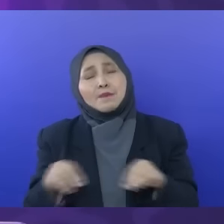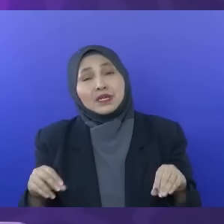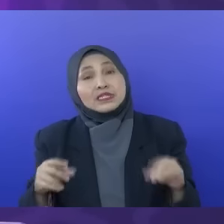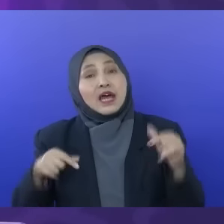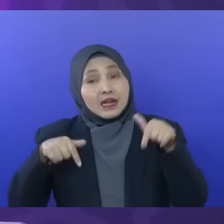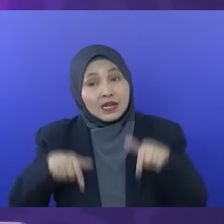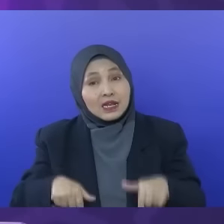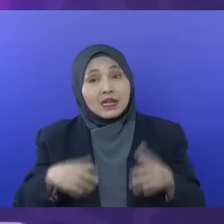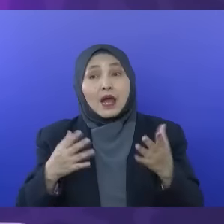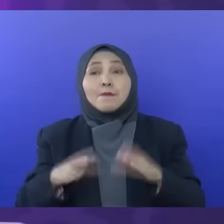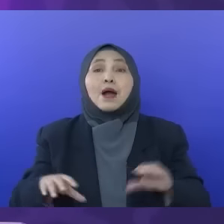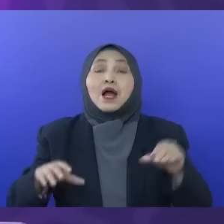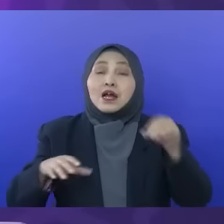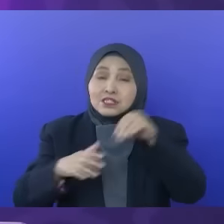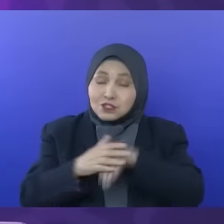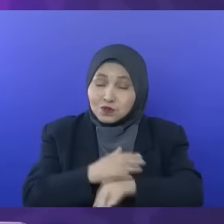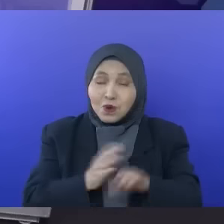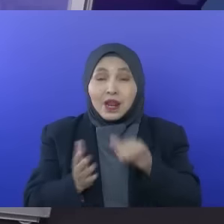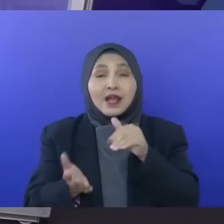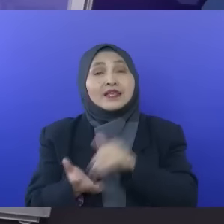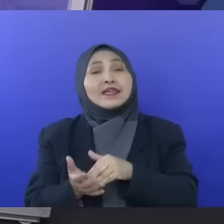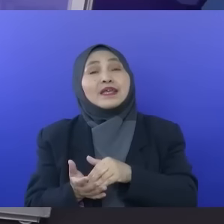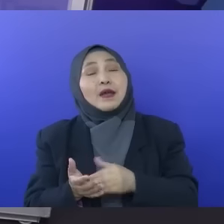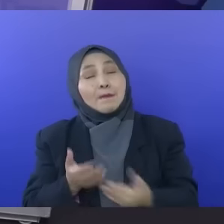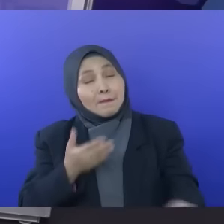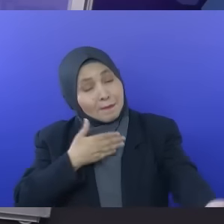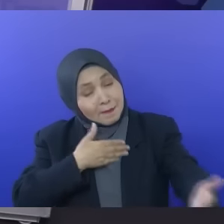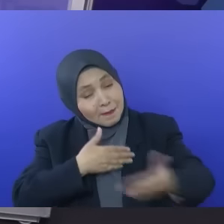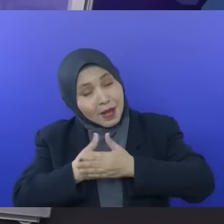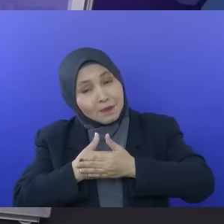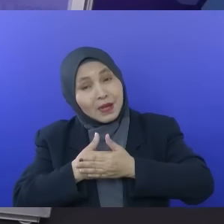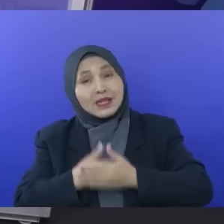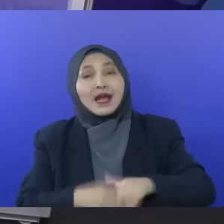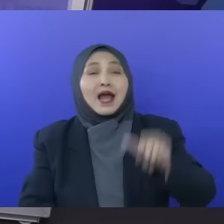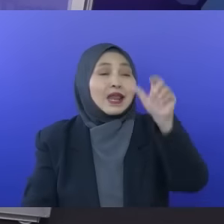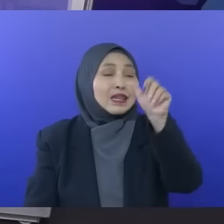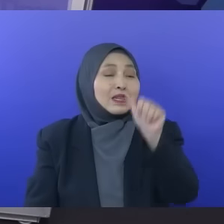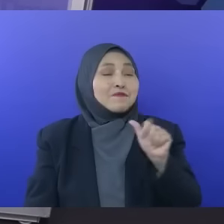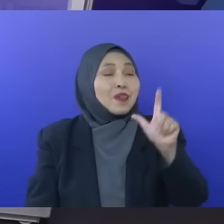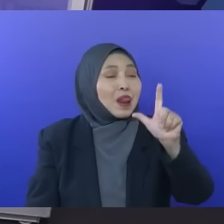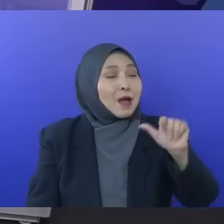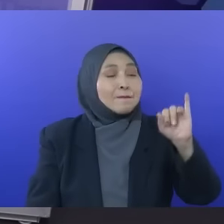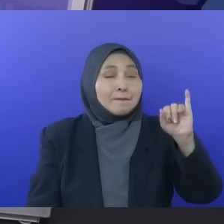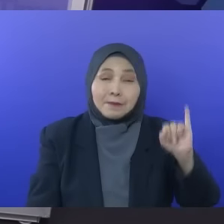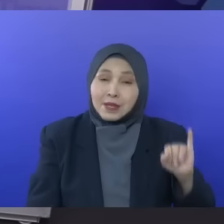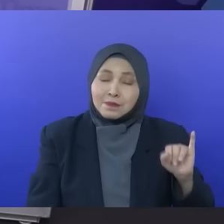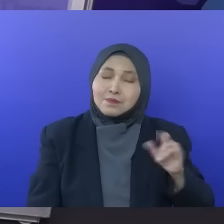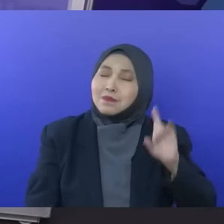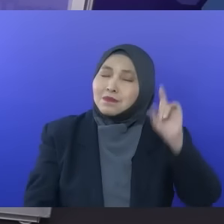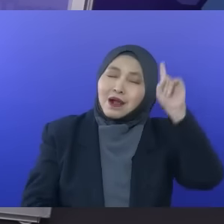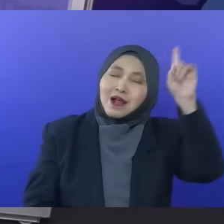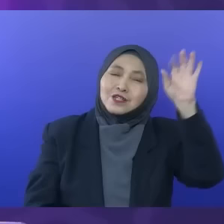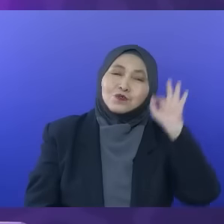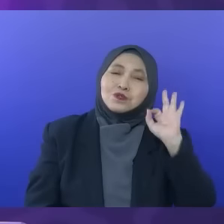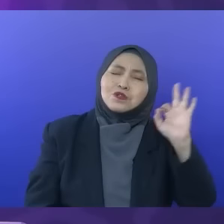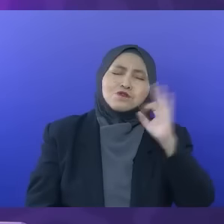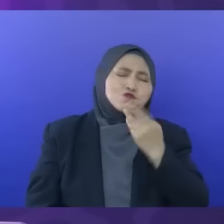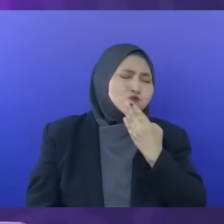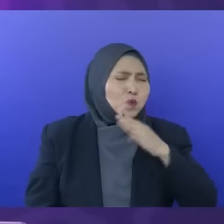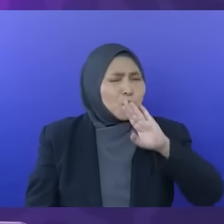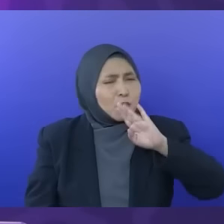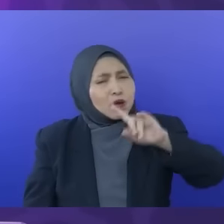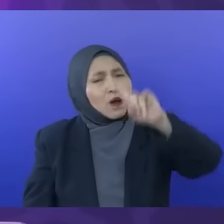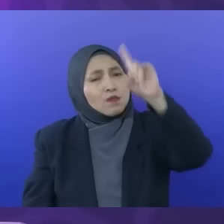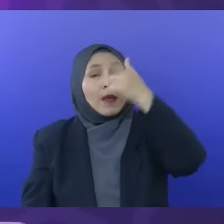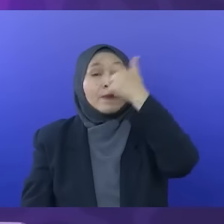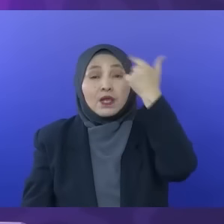sudah masuk kembali kepada Alif Lam Mim surah al-baqarah Bali eh Subhanallah dan Alhamdulillah syukur kepada Allah Subhanahu Wa Ta'ala